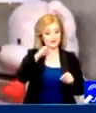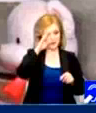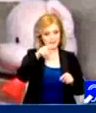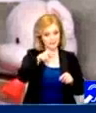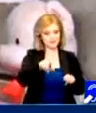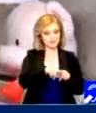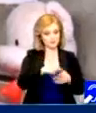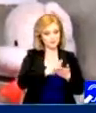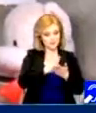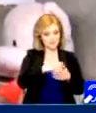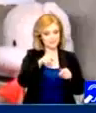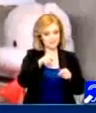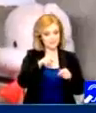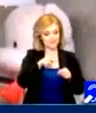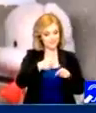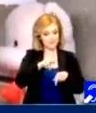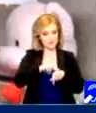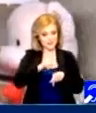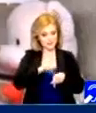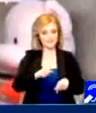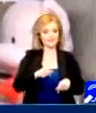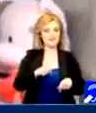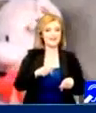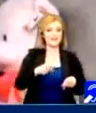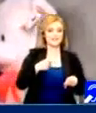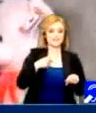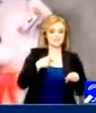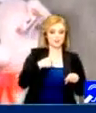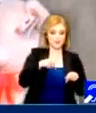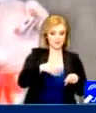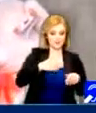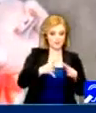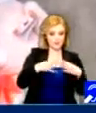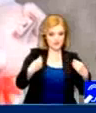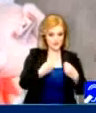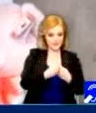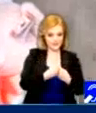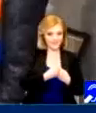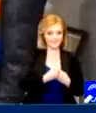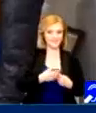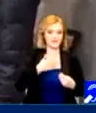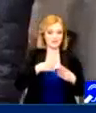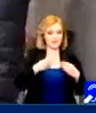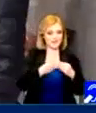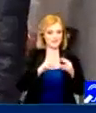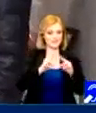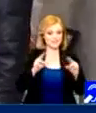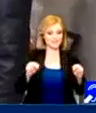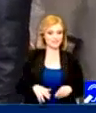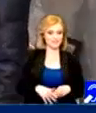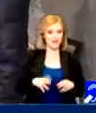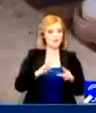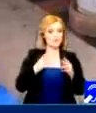Când am aflat că într-adevăr eu și nu altul, familia mea va fi cea norocoasă. Bucuria a fost